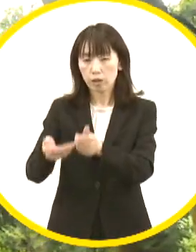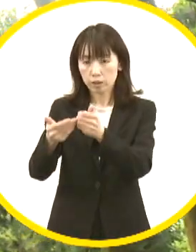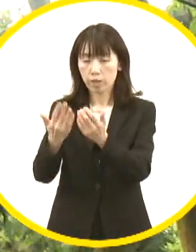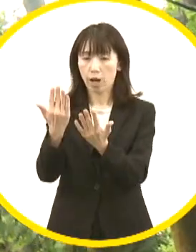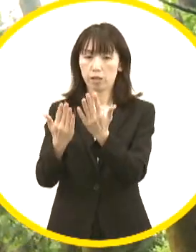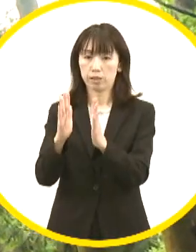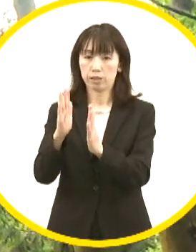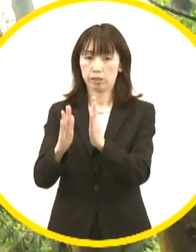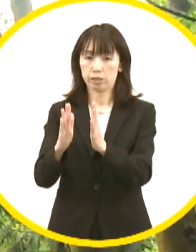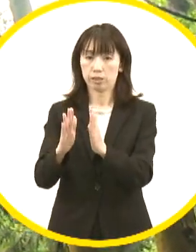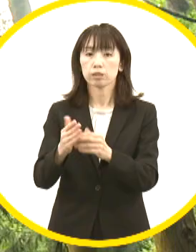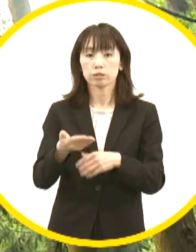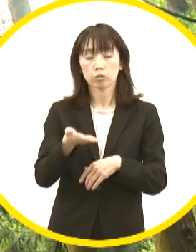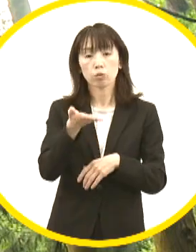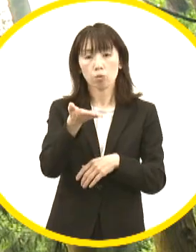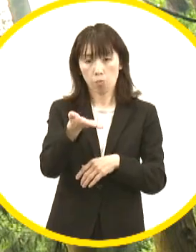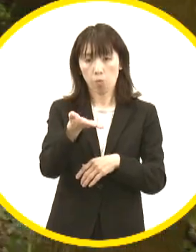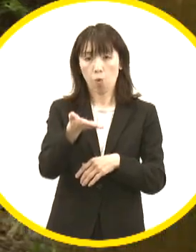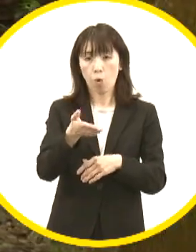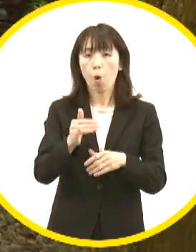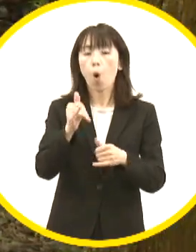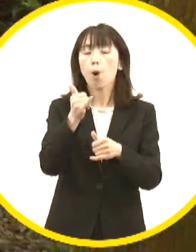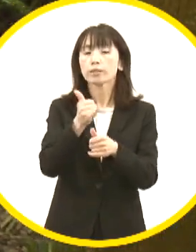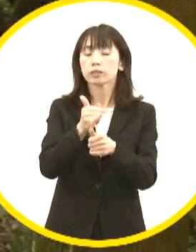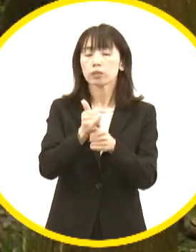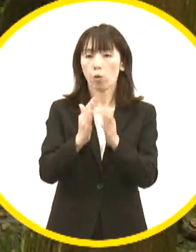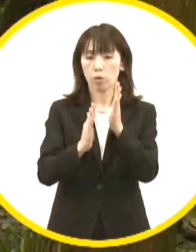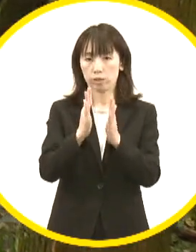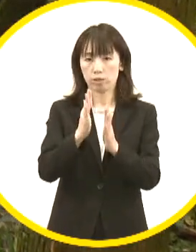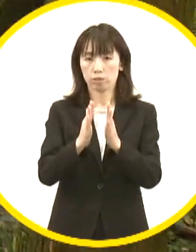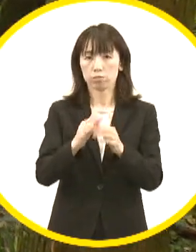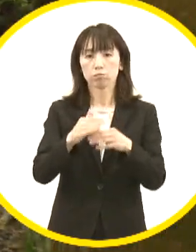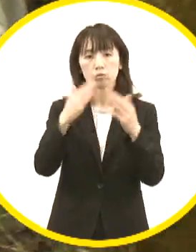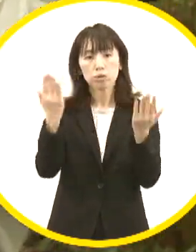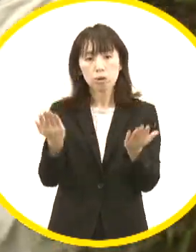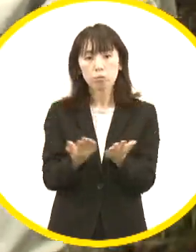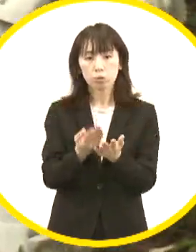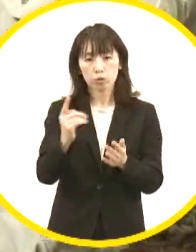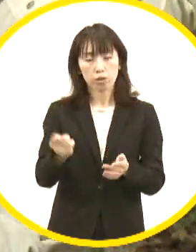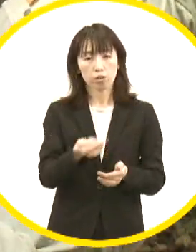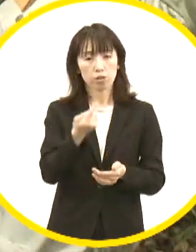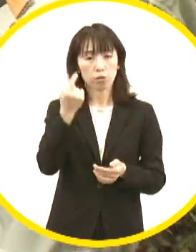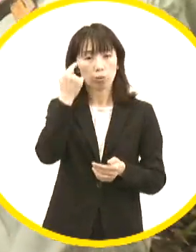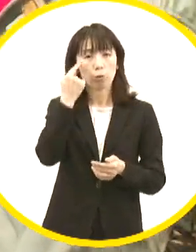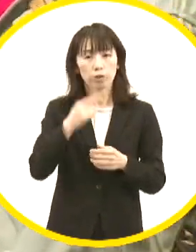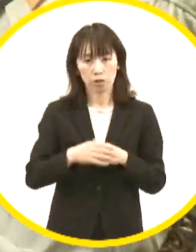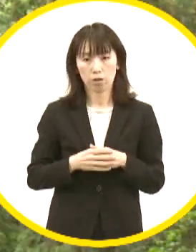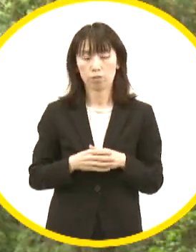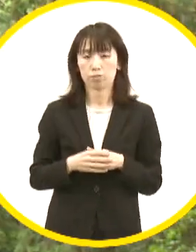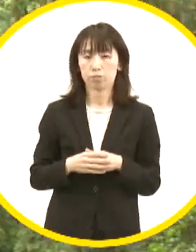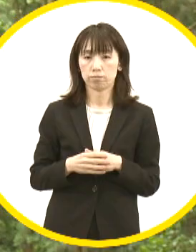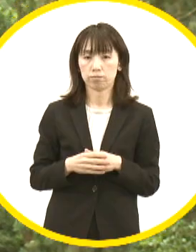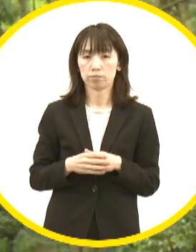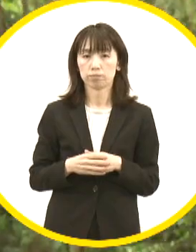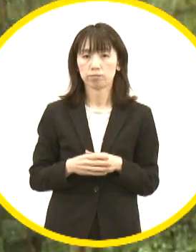た森林。今見てるこの森林も人工林。 あ、そうなんですよ。全部天然かと思ったって。